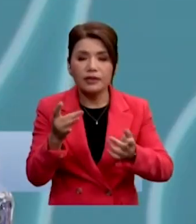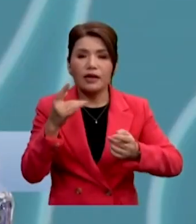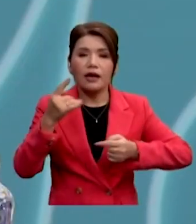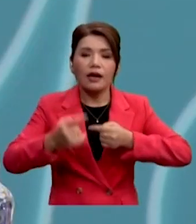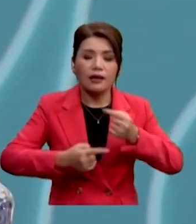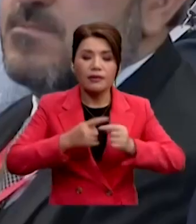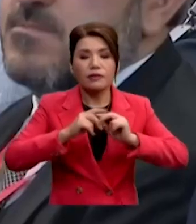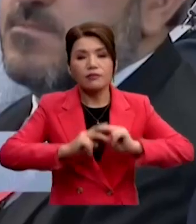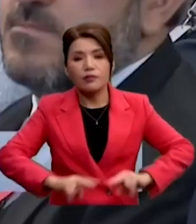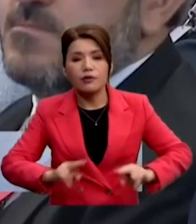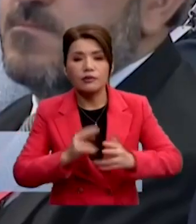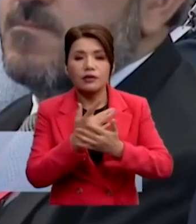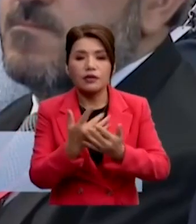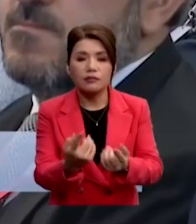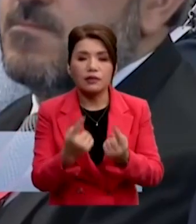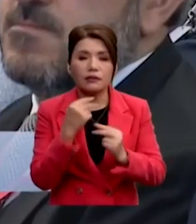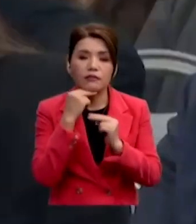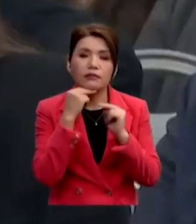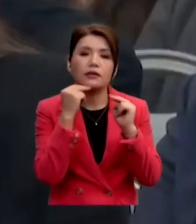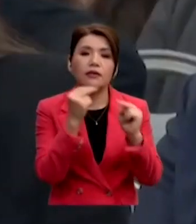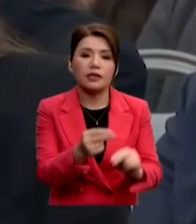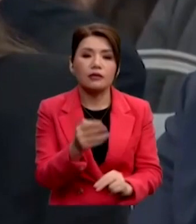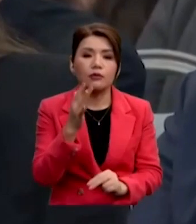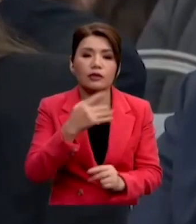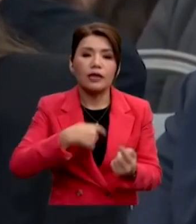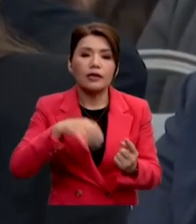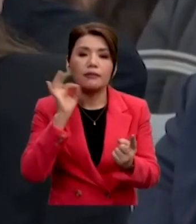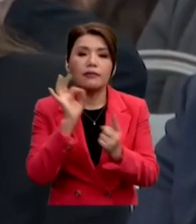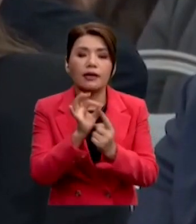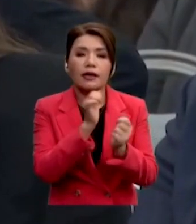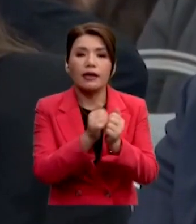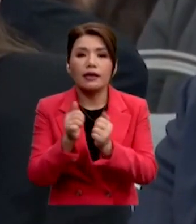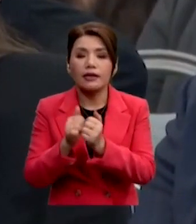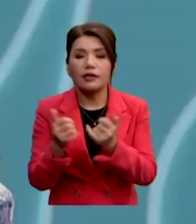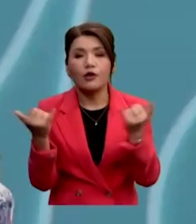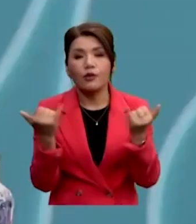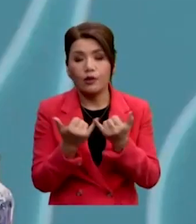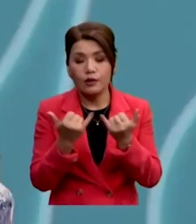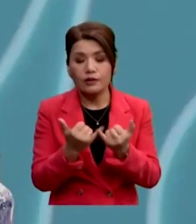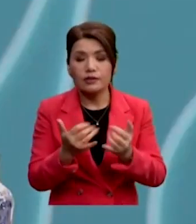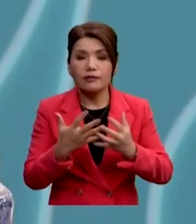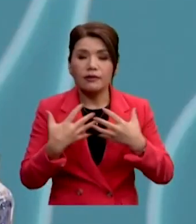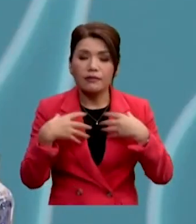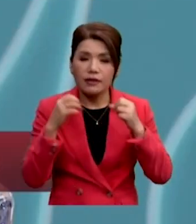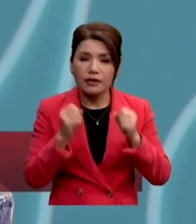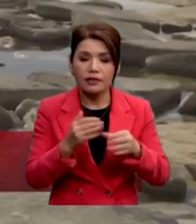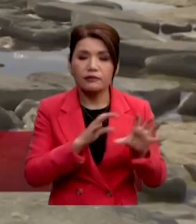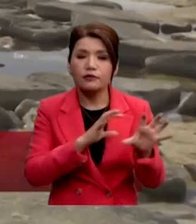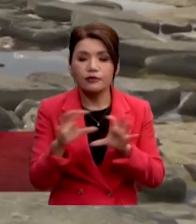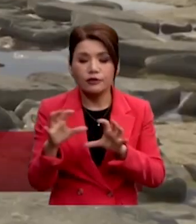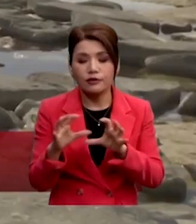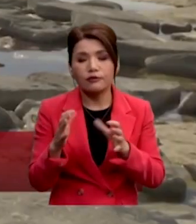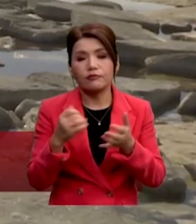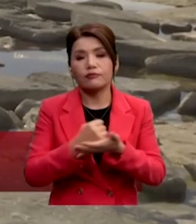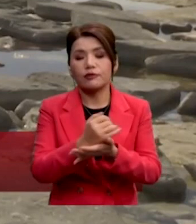дәстүрімізді насихаттауға үлкен мән береміз. Біздің мақсатымыз әрбір қонаққа барынша қолайлы жағдай жасау.